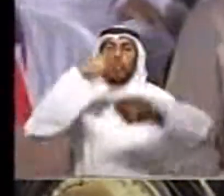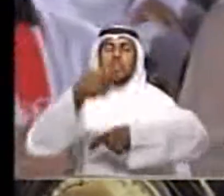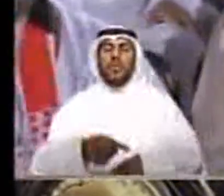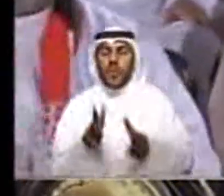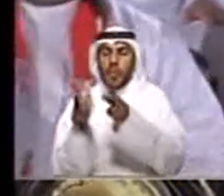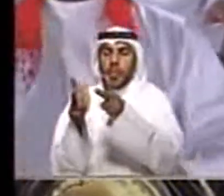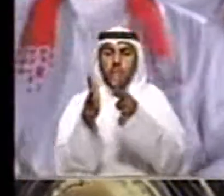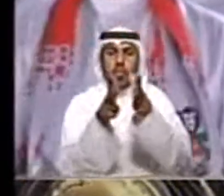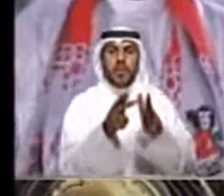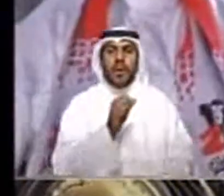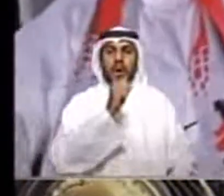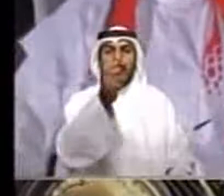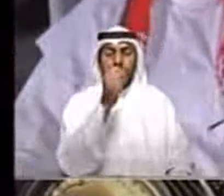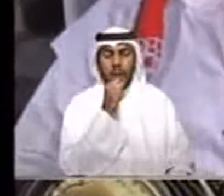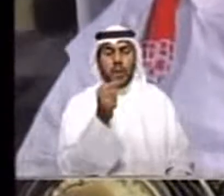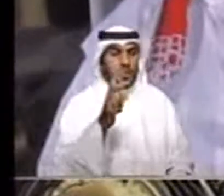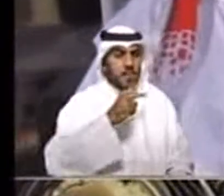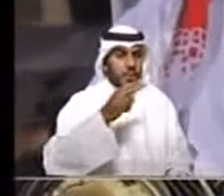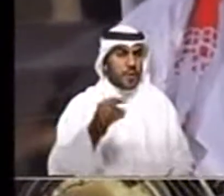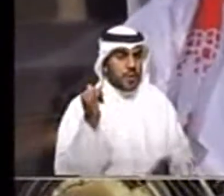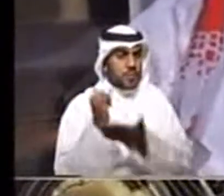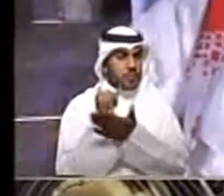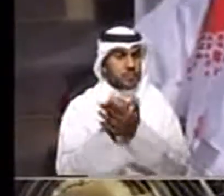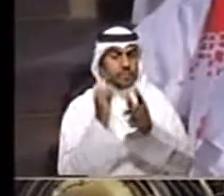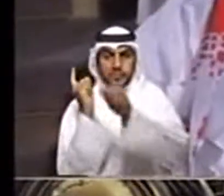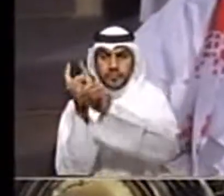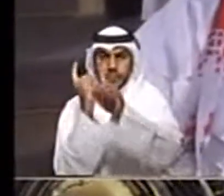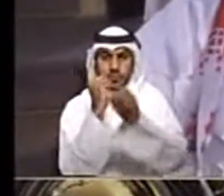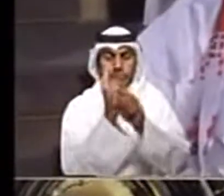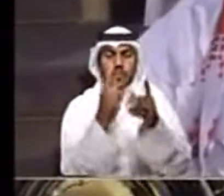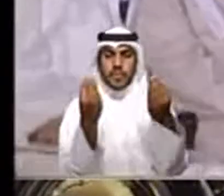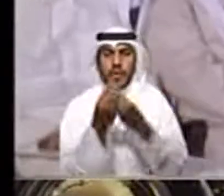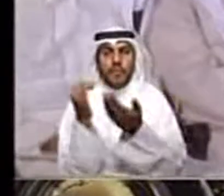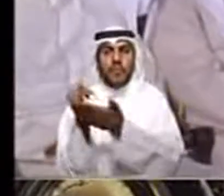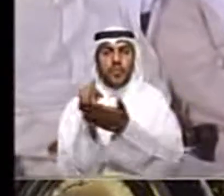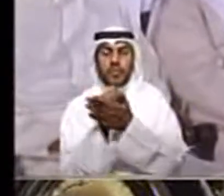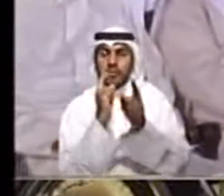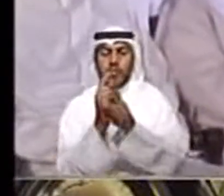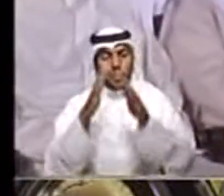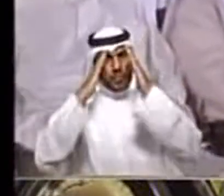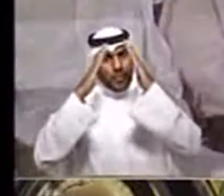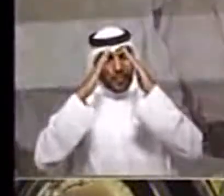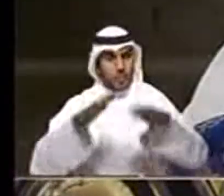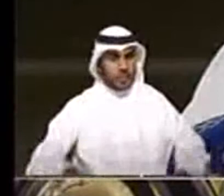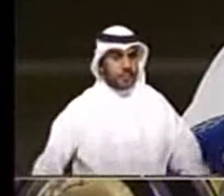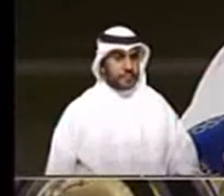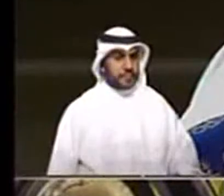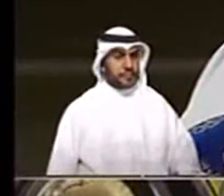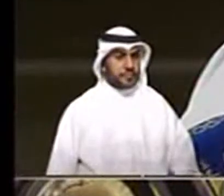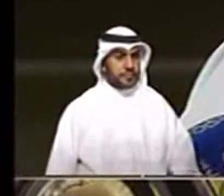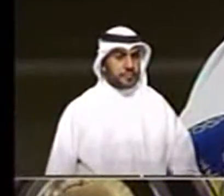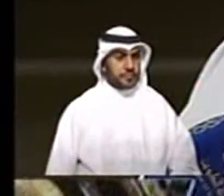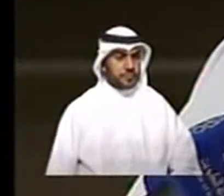الجبري خلال لقائه مع قياديي ومنتسبي وزارة الإعلام للإثناء على جهودهم.